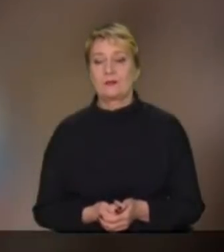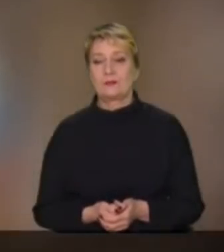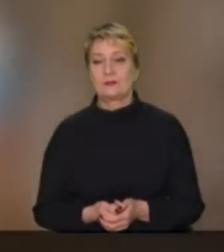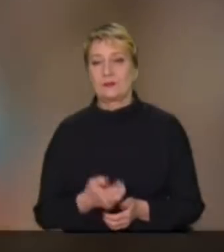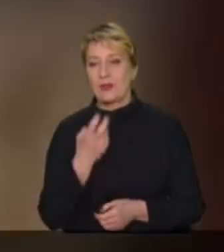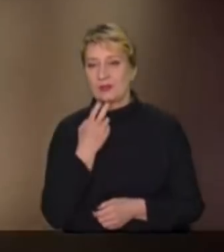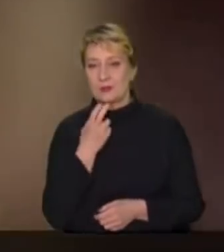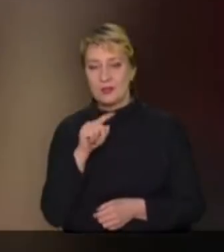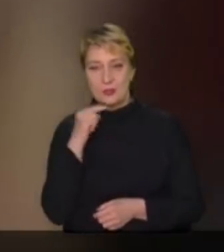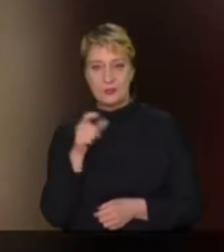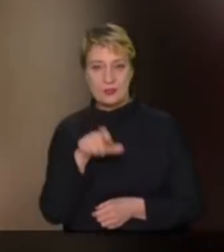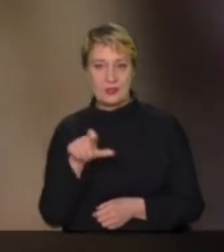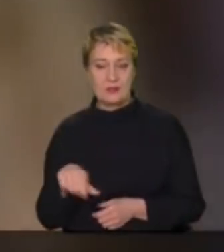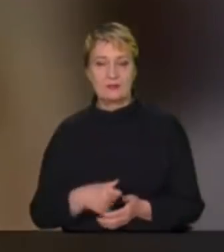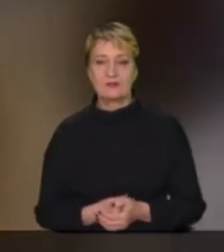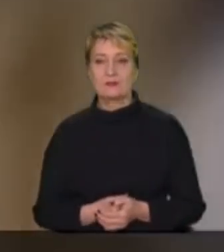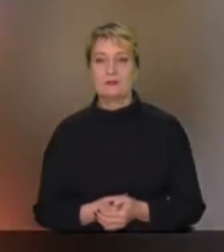Еще в Инстаграм.